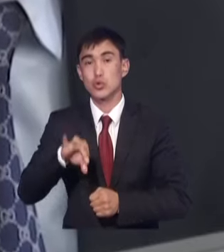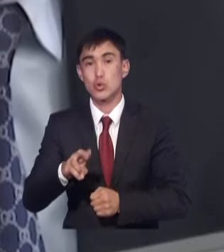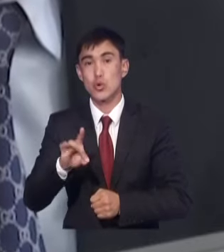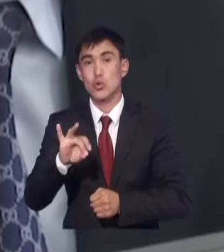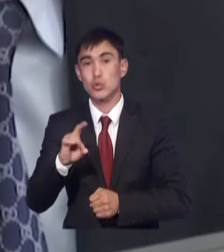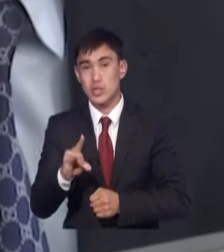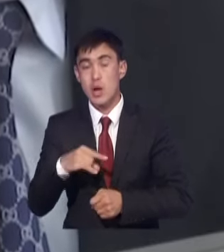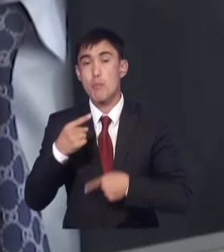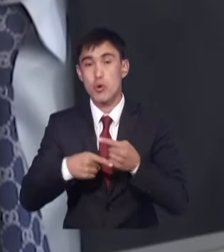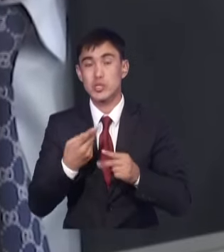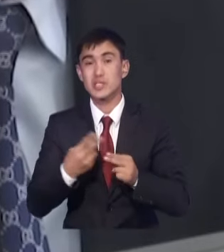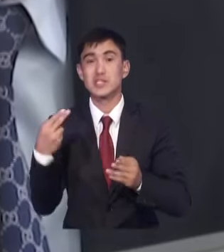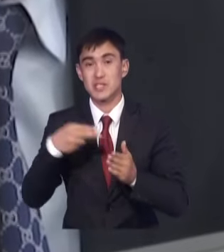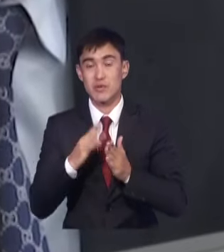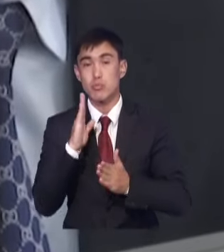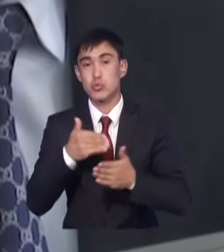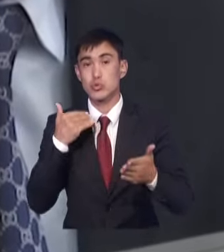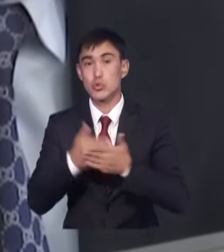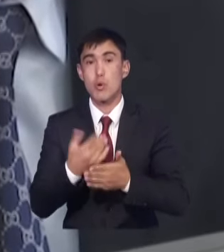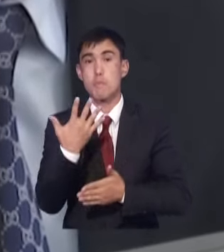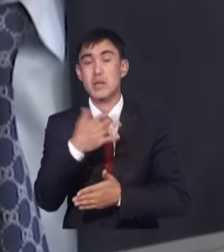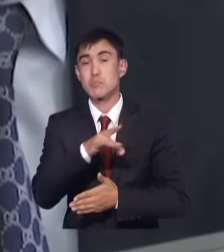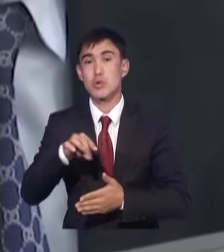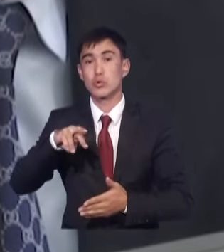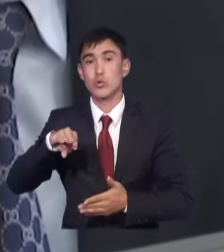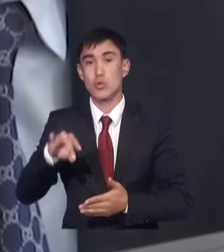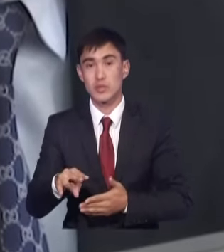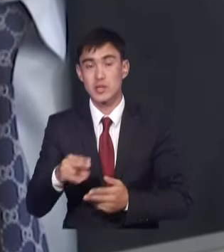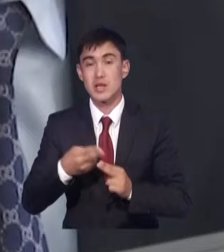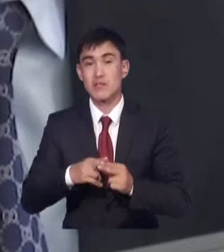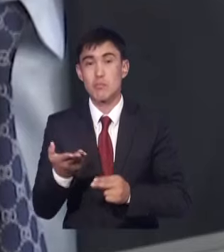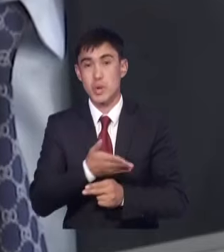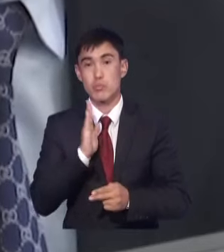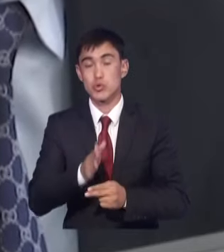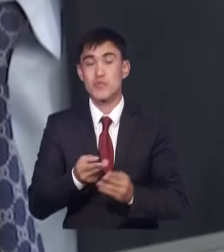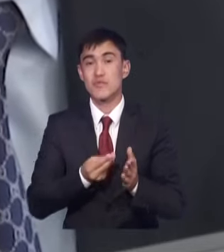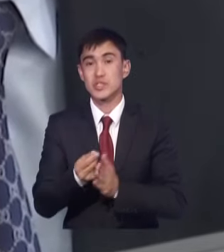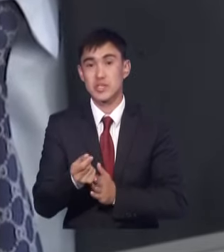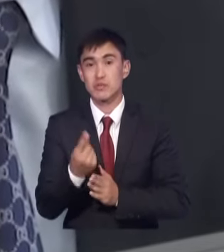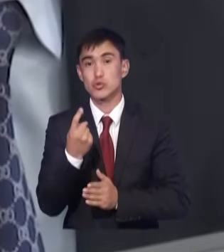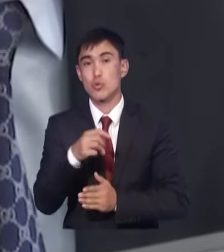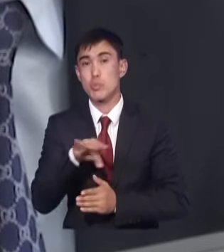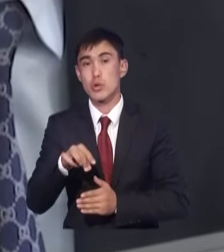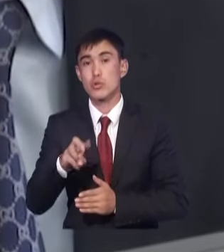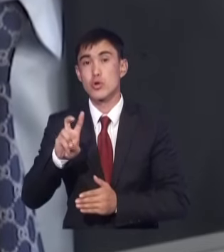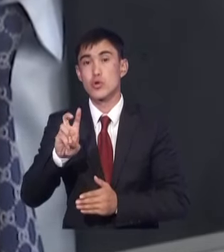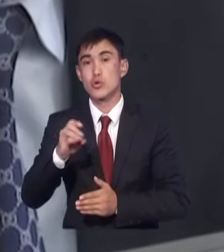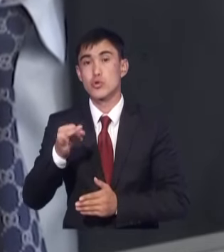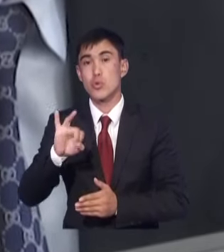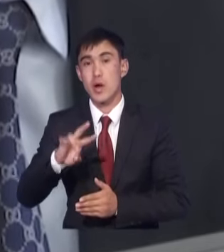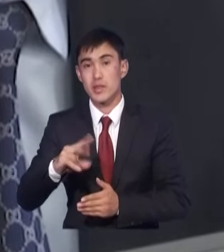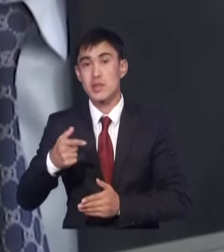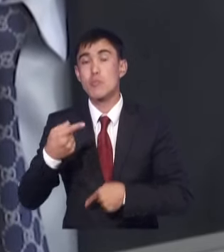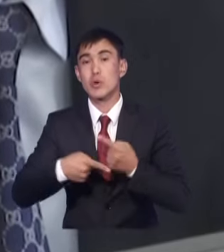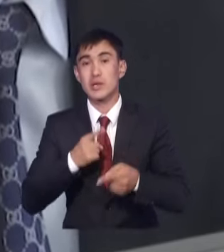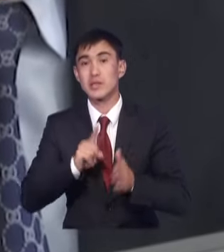руды то позже эта цифра дойдёт до 5 млн тонн для этого мы намерены инвестировать 100 млн юаней после этого